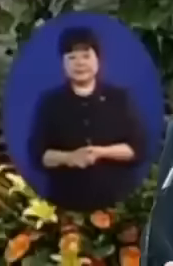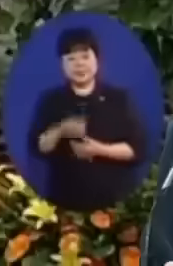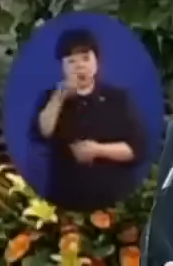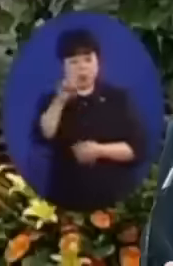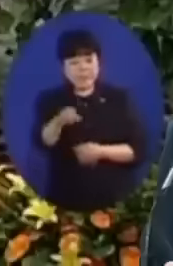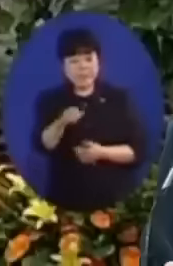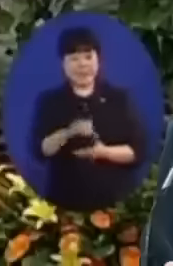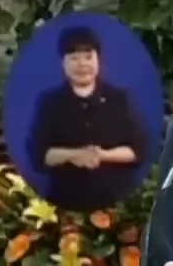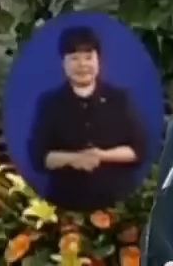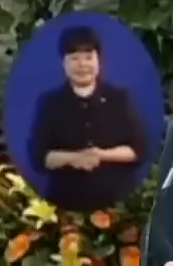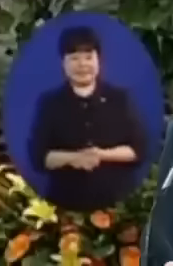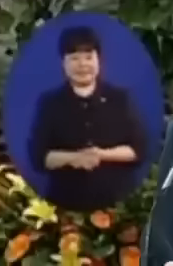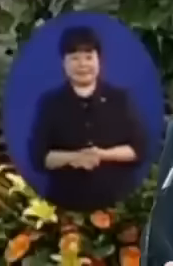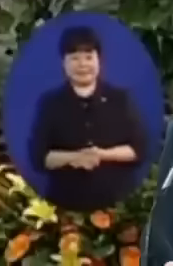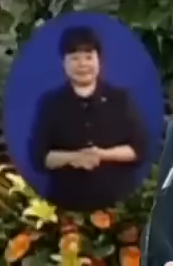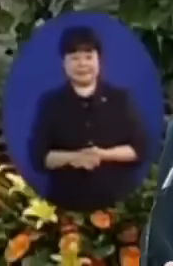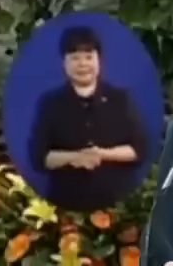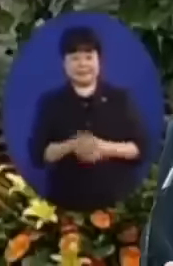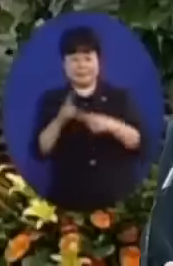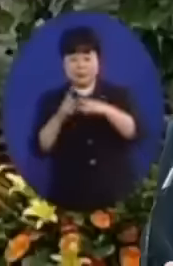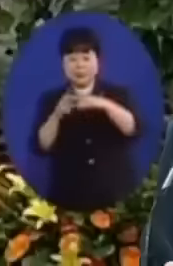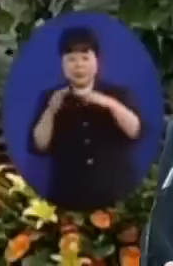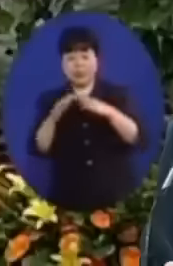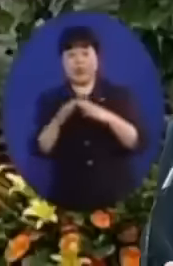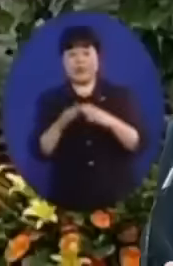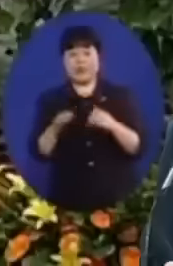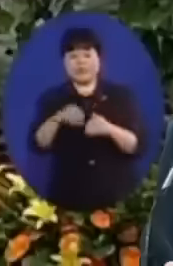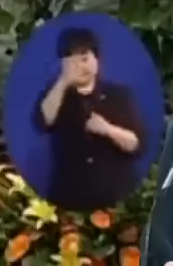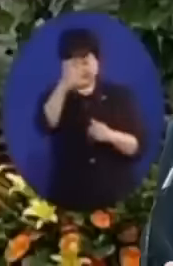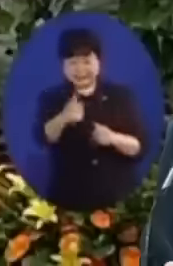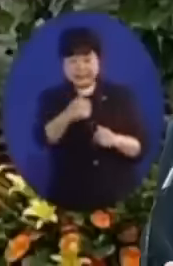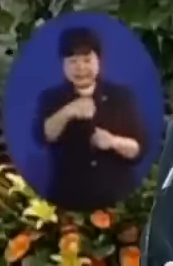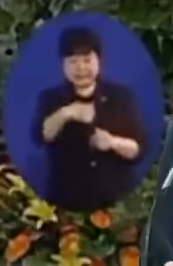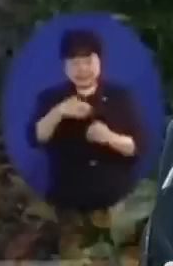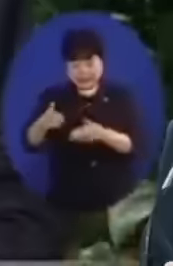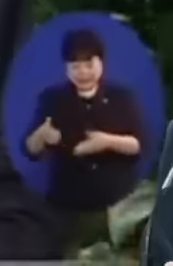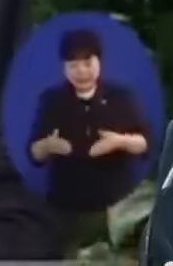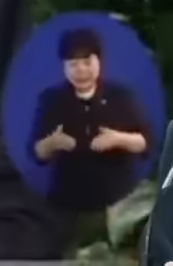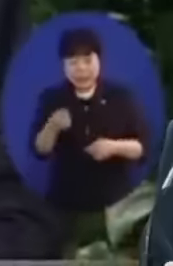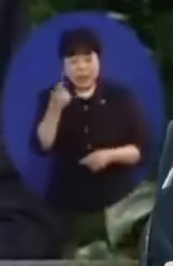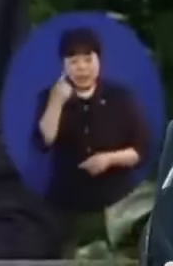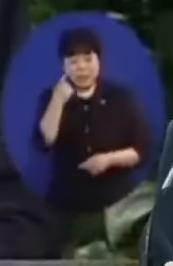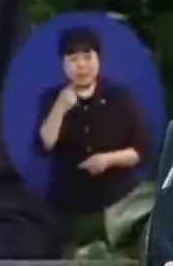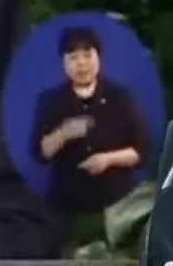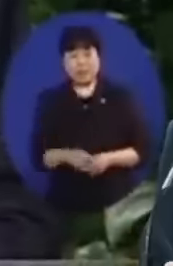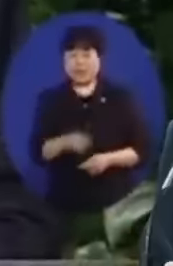그게 교회 제사장이 지나가다가